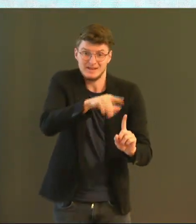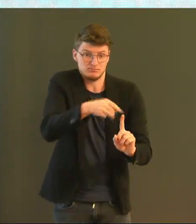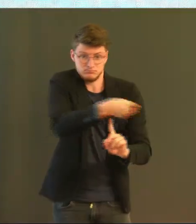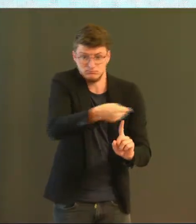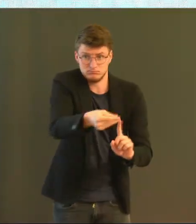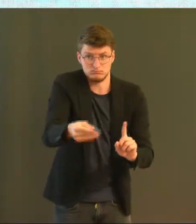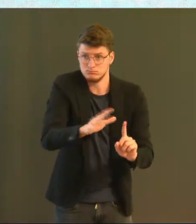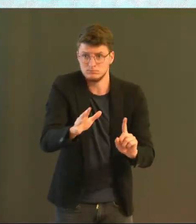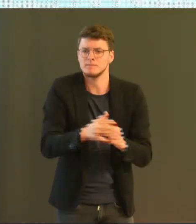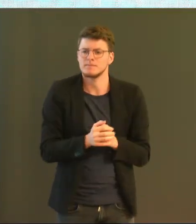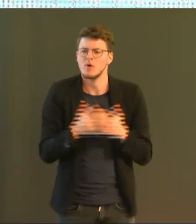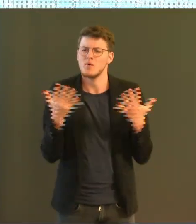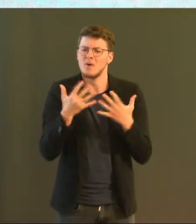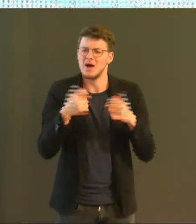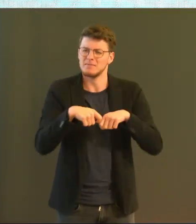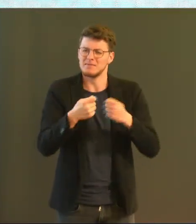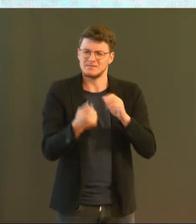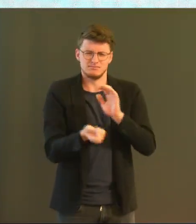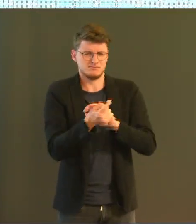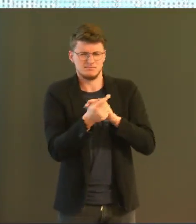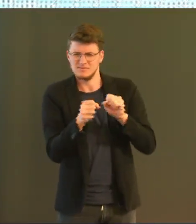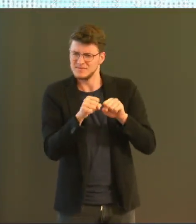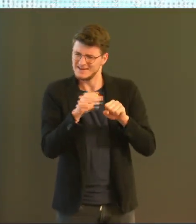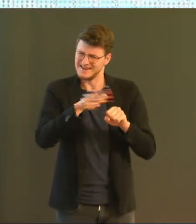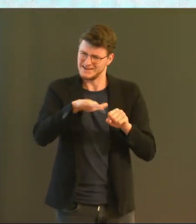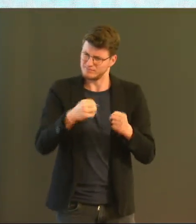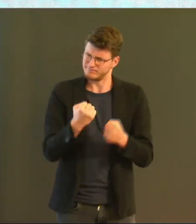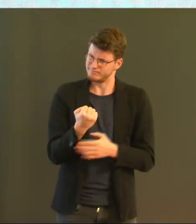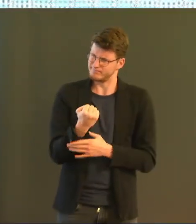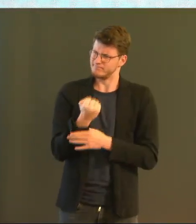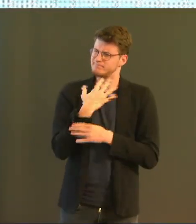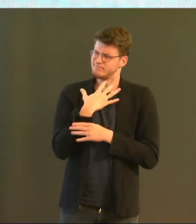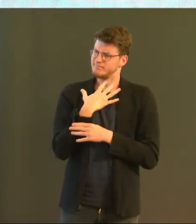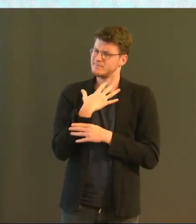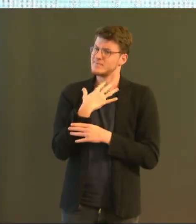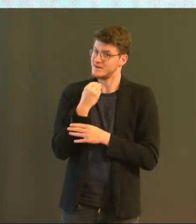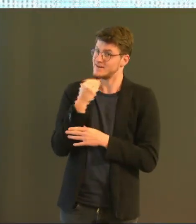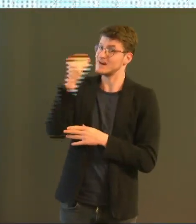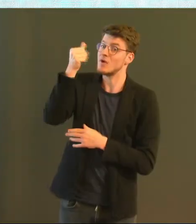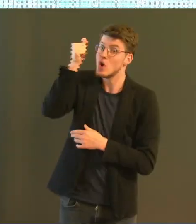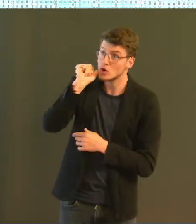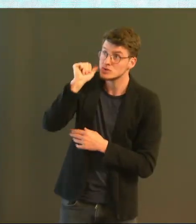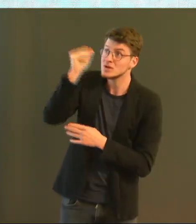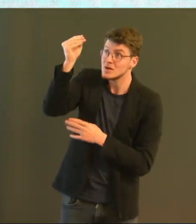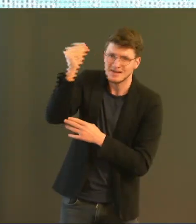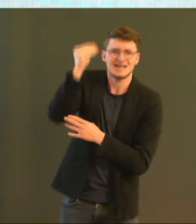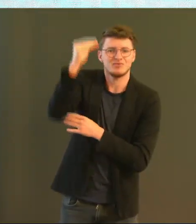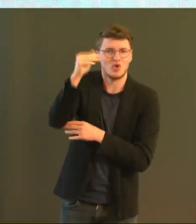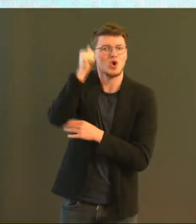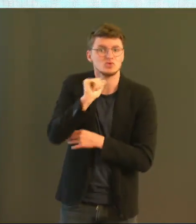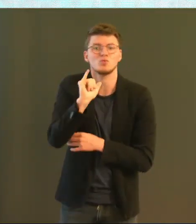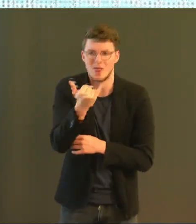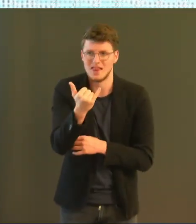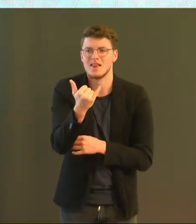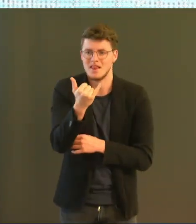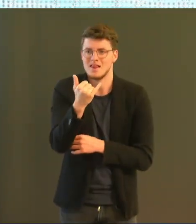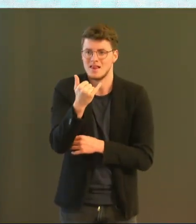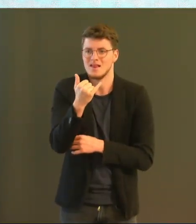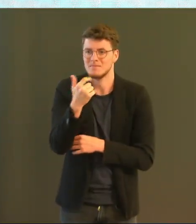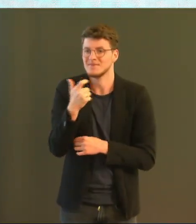des kindle en dehors des heures de cours ou tordus et 10 classique i can't sleep plus bas